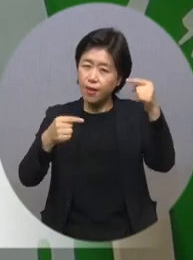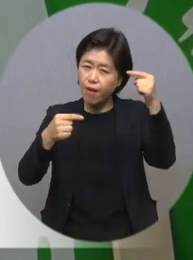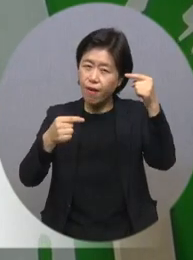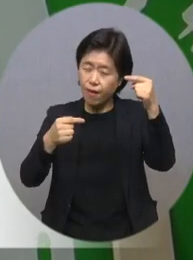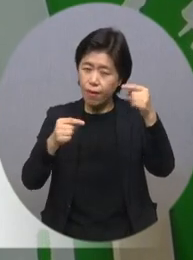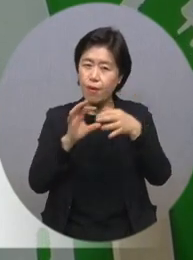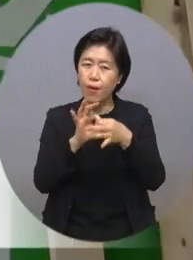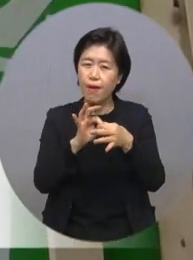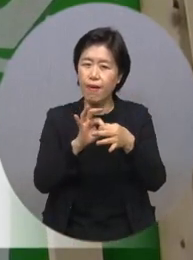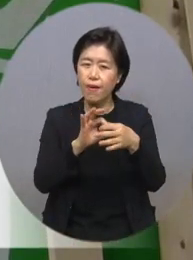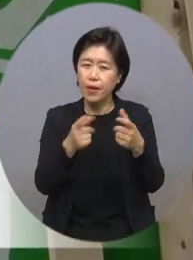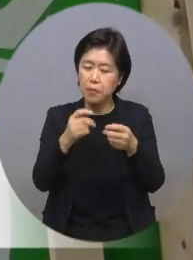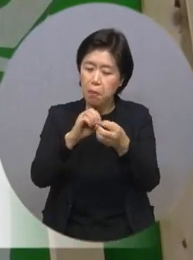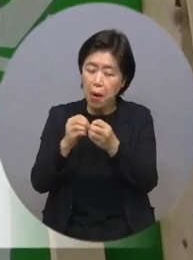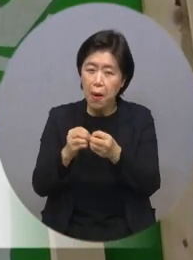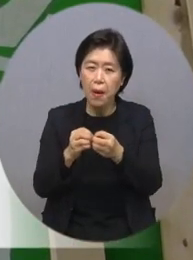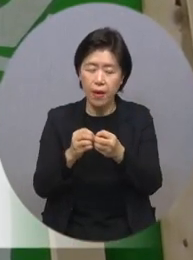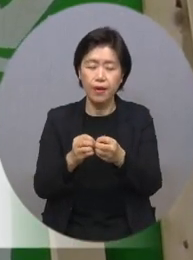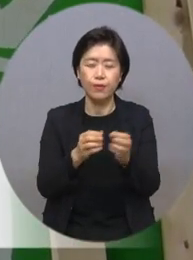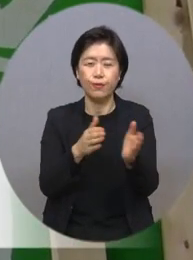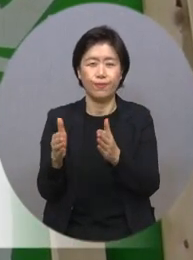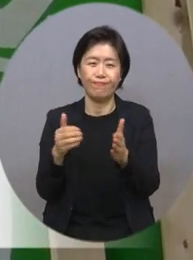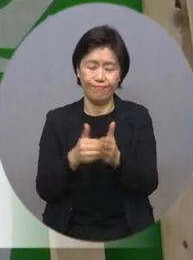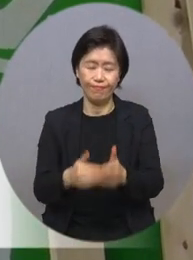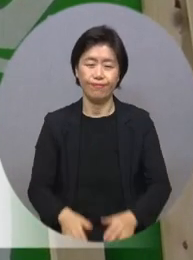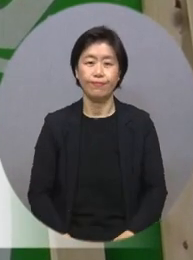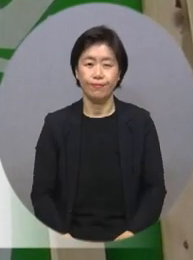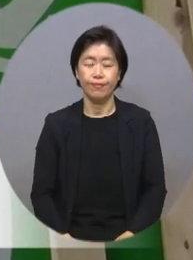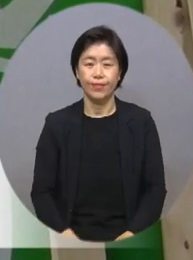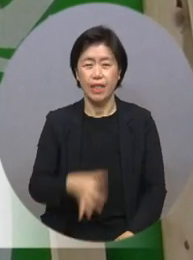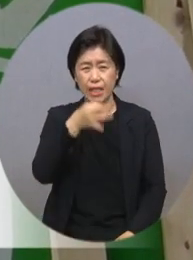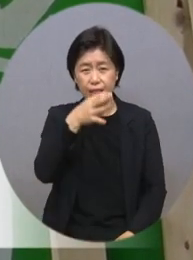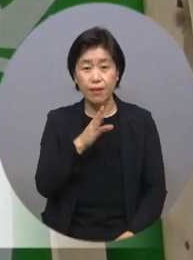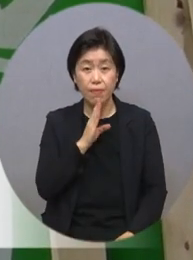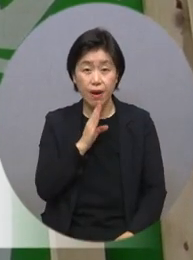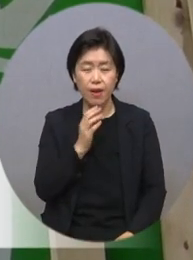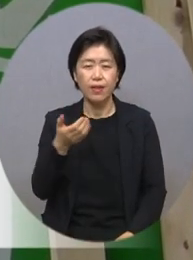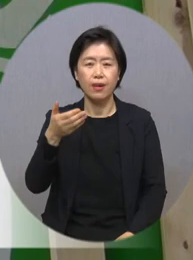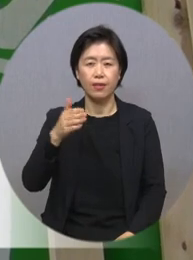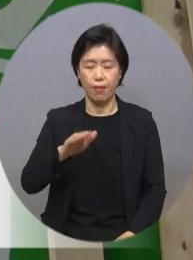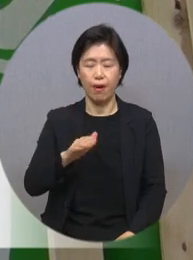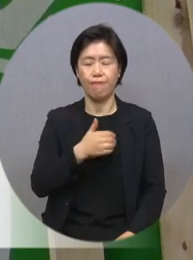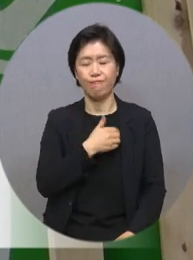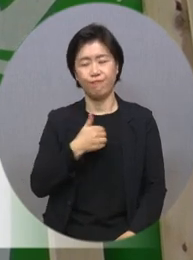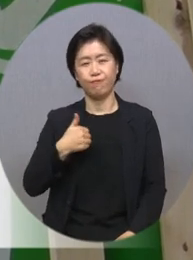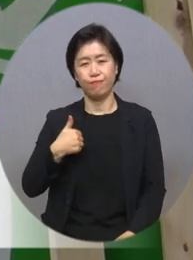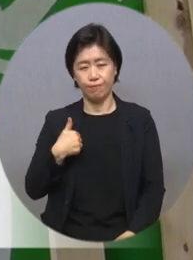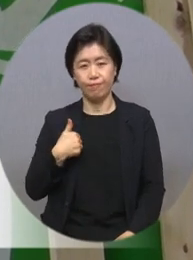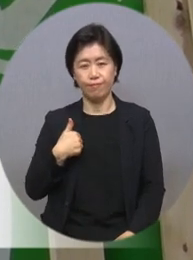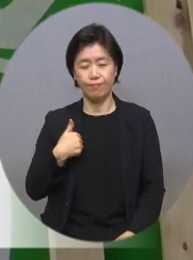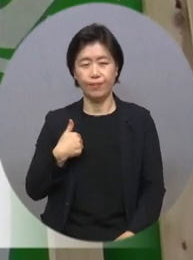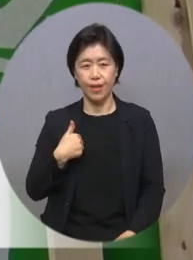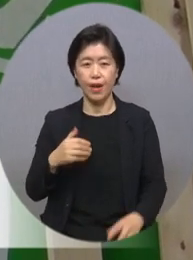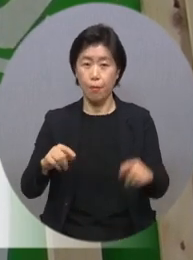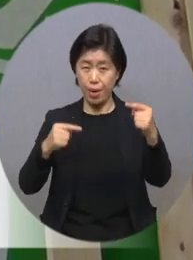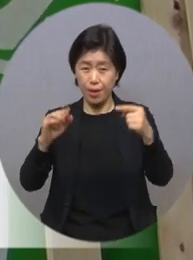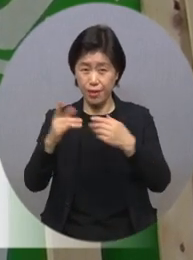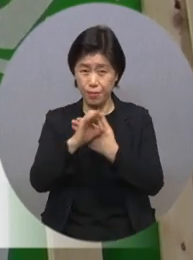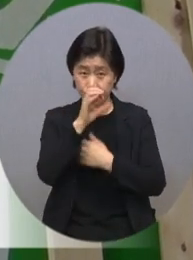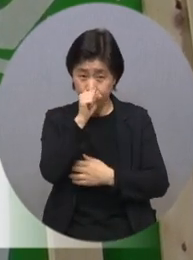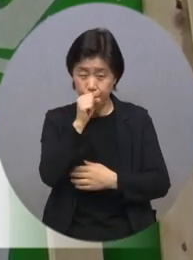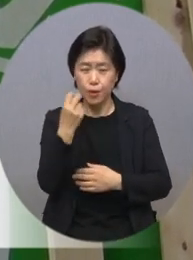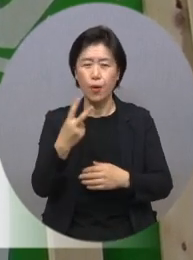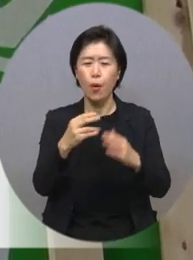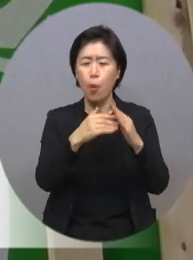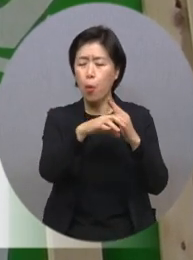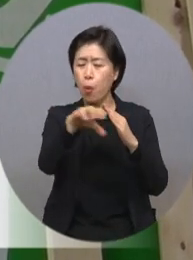준비하게 되었습니다. 힘들고 어렵지만 풍성한 그런 시간들이 우리 어르신들 또한 힘들게 살아가는 이웃들에게